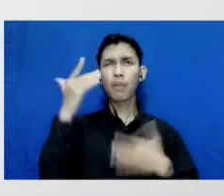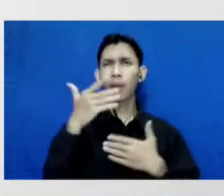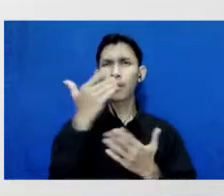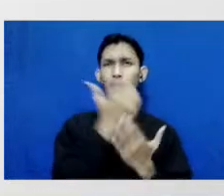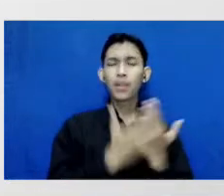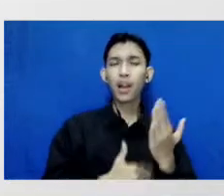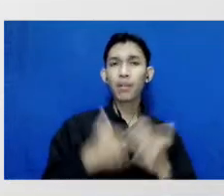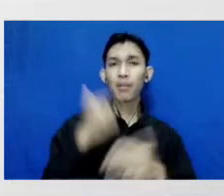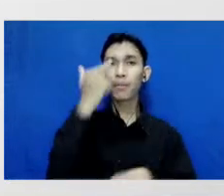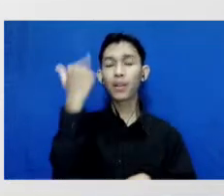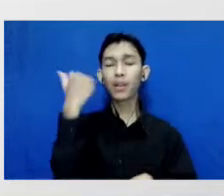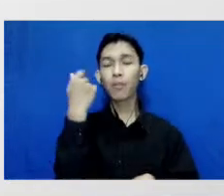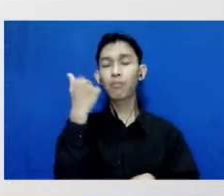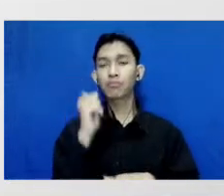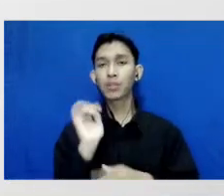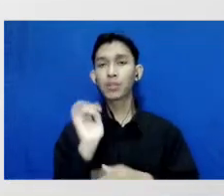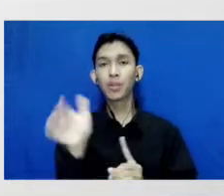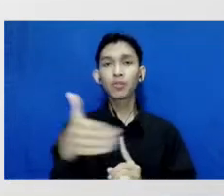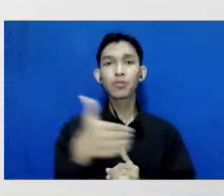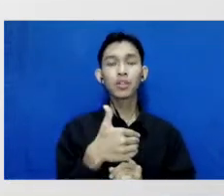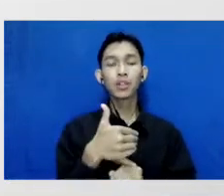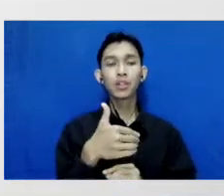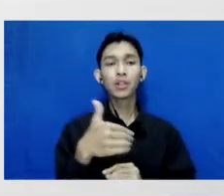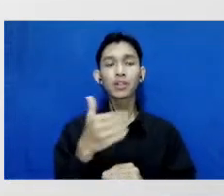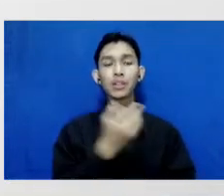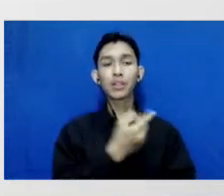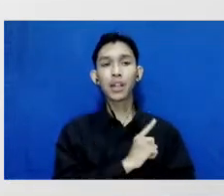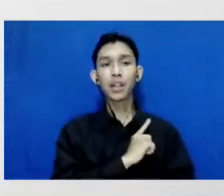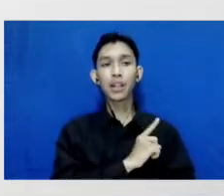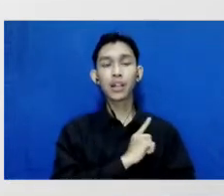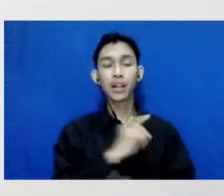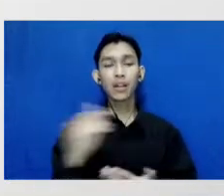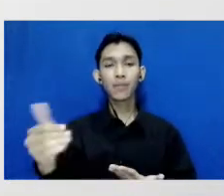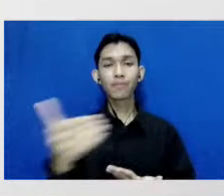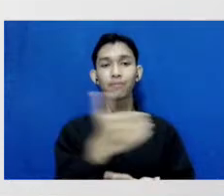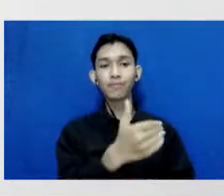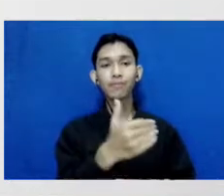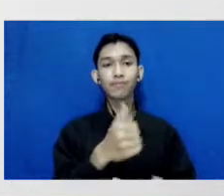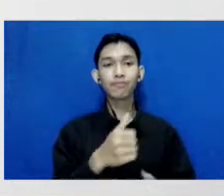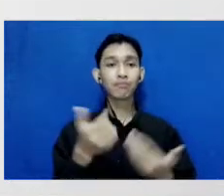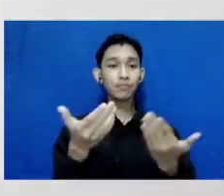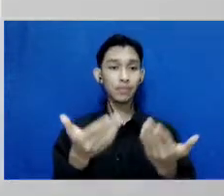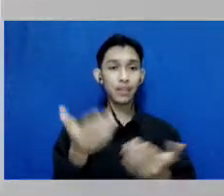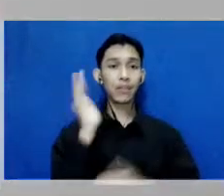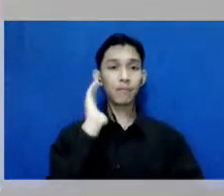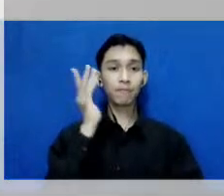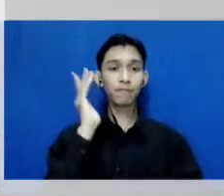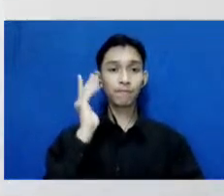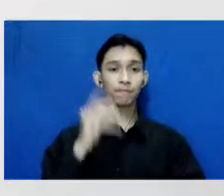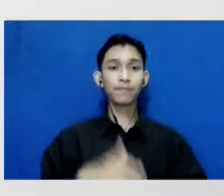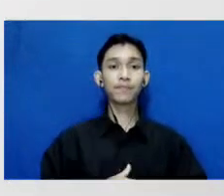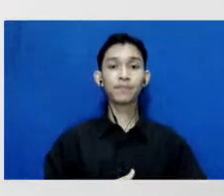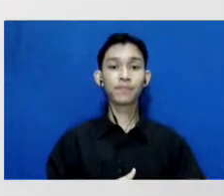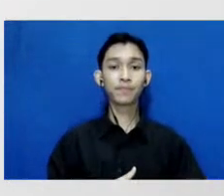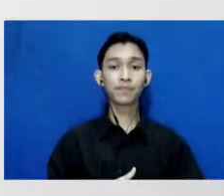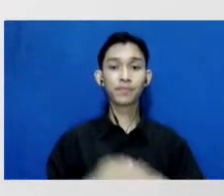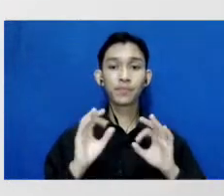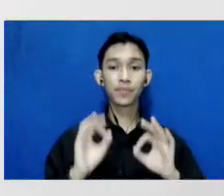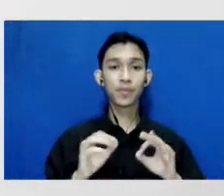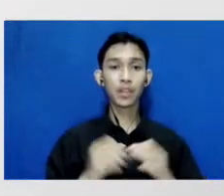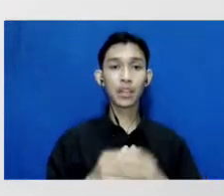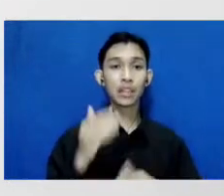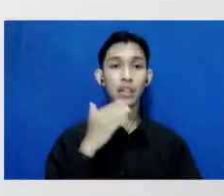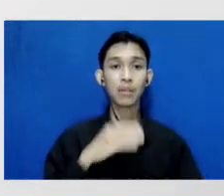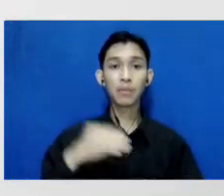untuk melindungi privasi data saat ini. Silakan Bapak dengan presentasinya. Baik, selamat